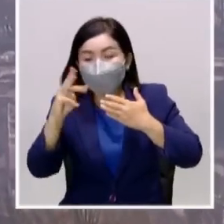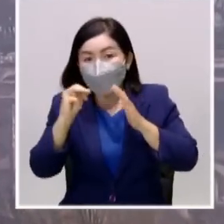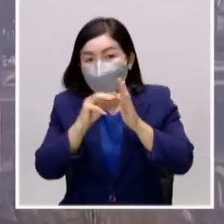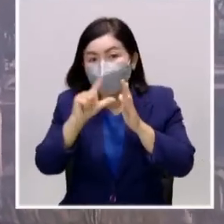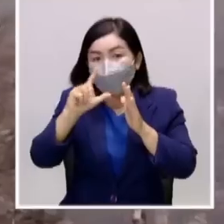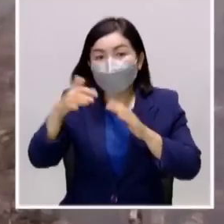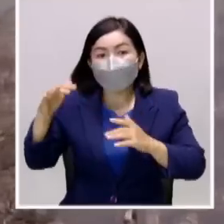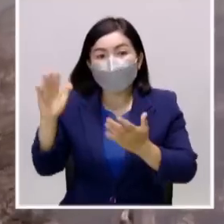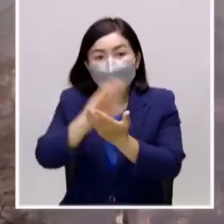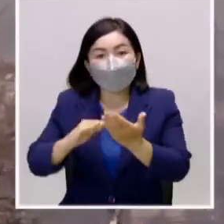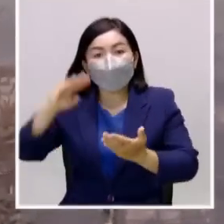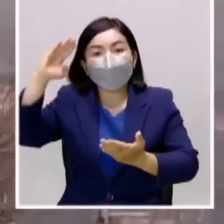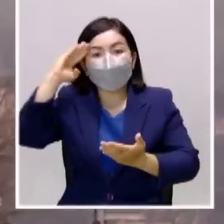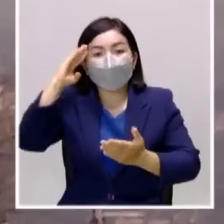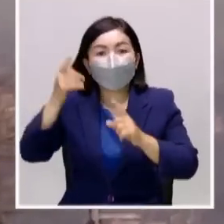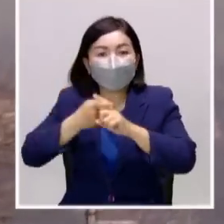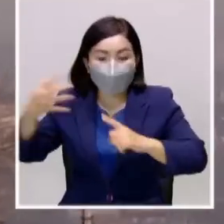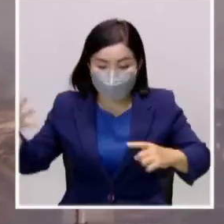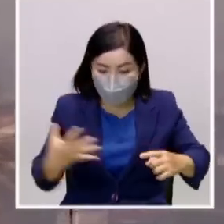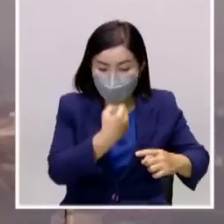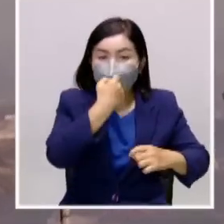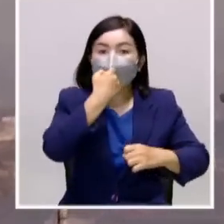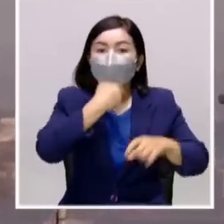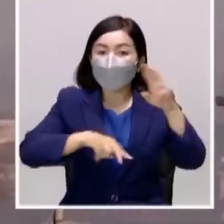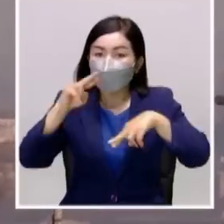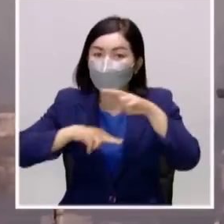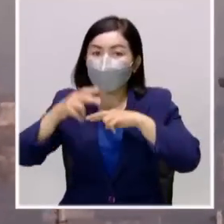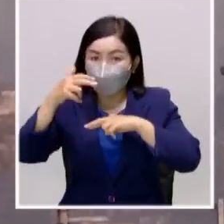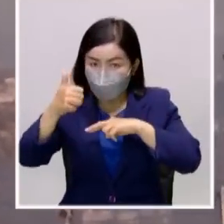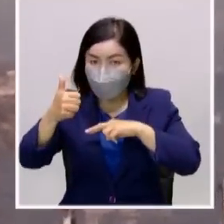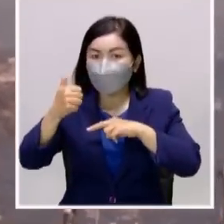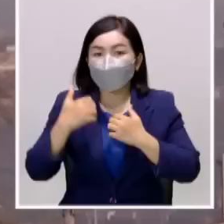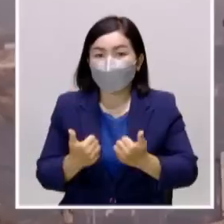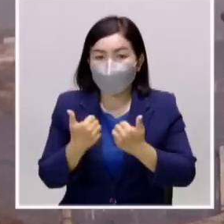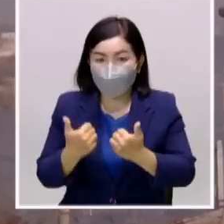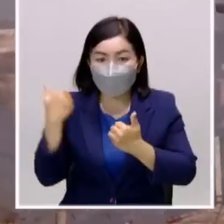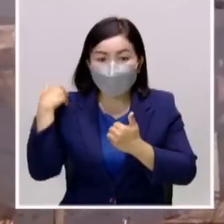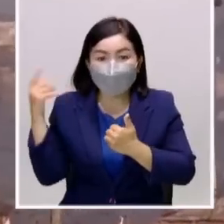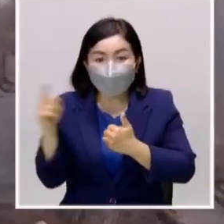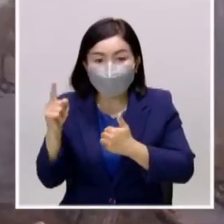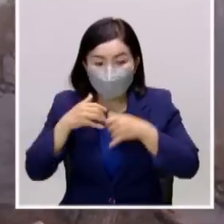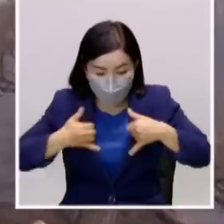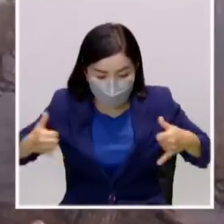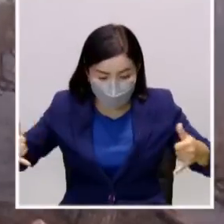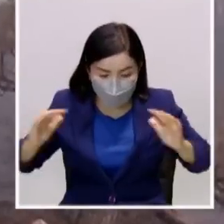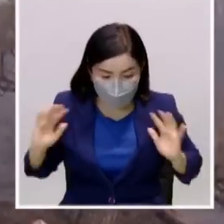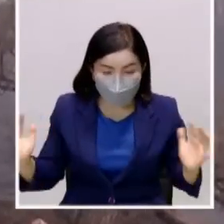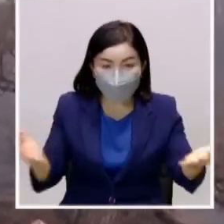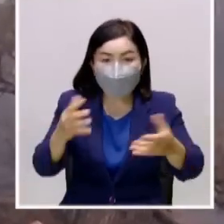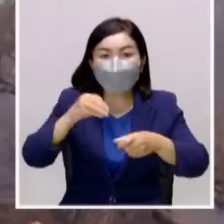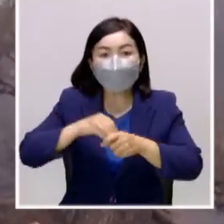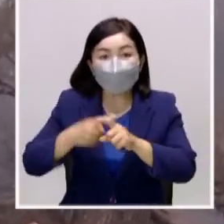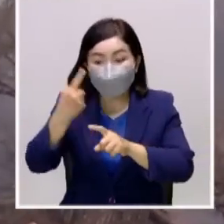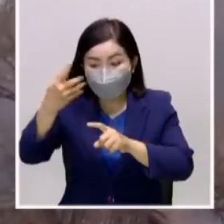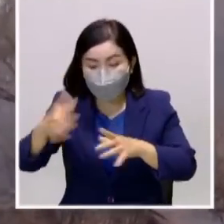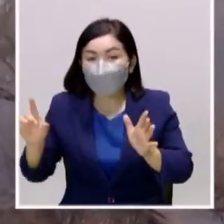ในมือของรัสเซียแล้วหลังทหารรัสเซียเข้ามาควบคุมพื้นที่ส่วนใหญ่ของเมืองท่าแห่งนี้คือมีการมาล้อมเมืองไว้เนี่ยนานนับเดือนสุดท้